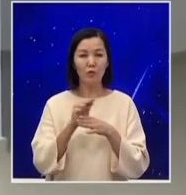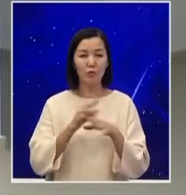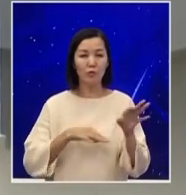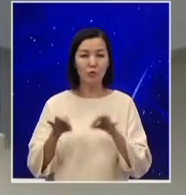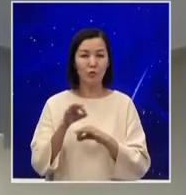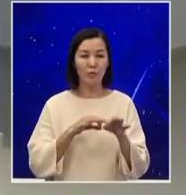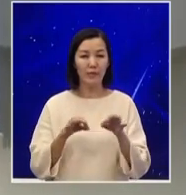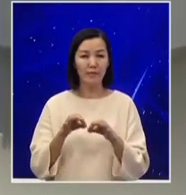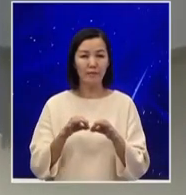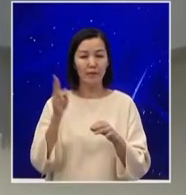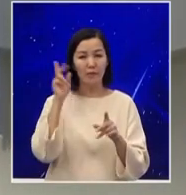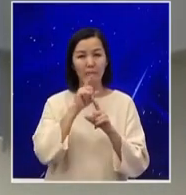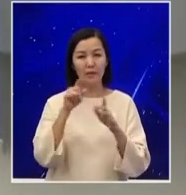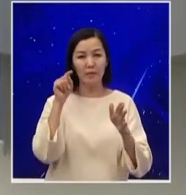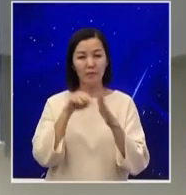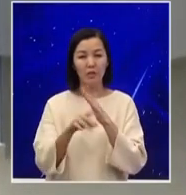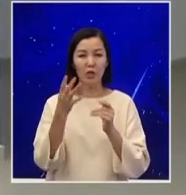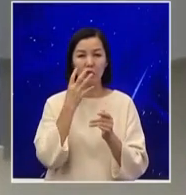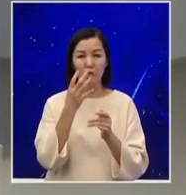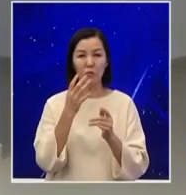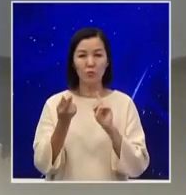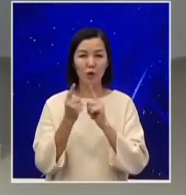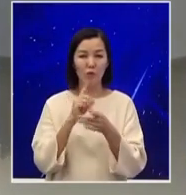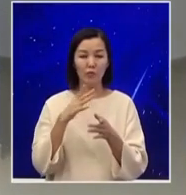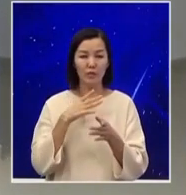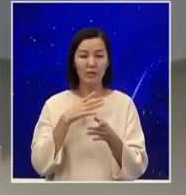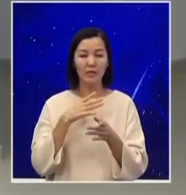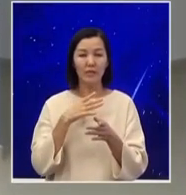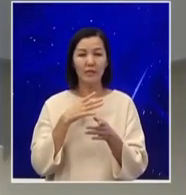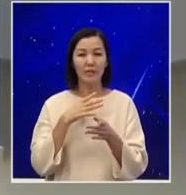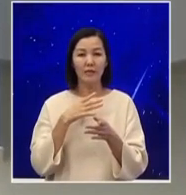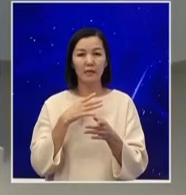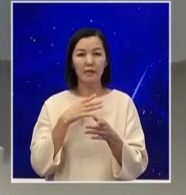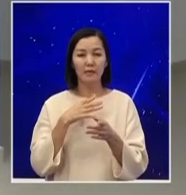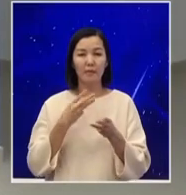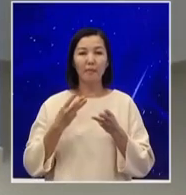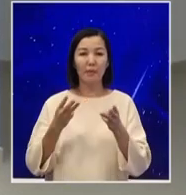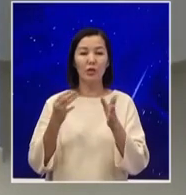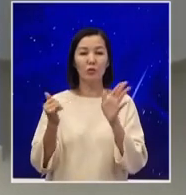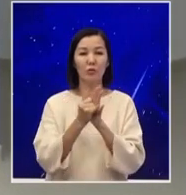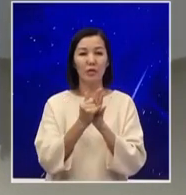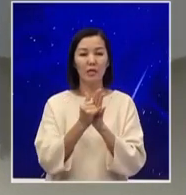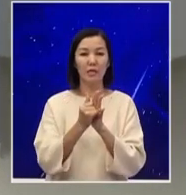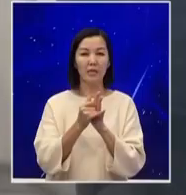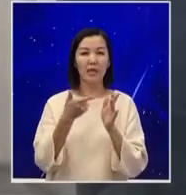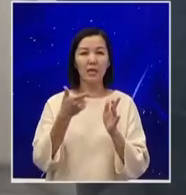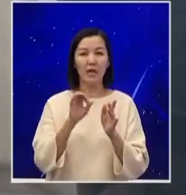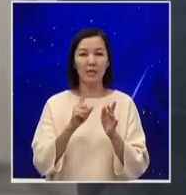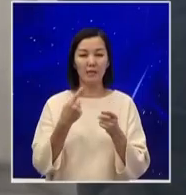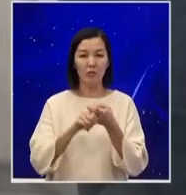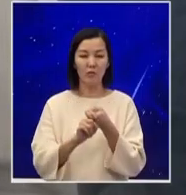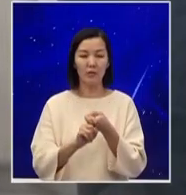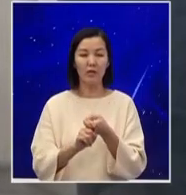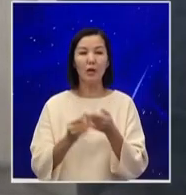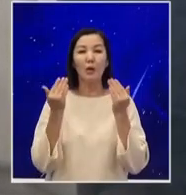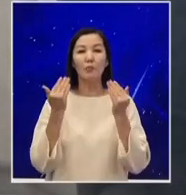жобасымен мектептің ішіндегі жылу жүйесі де ауысты. Жаңадан пеш қойылды, сұйық отынмен жанатын. Бүгінгі